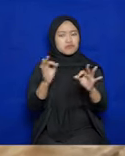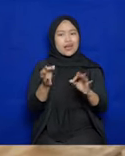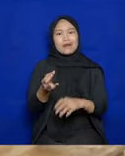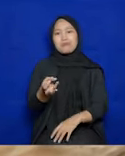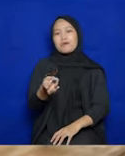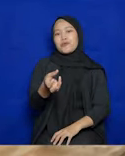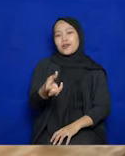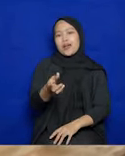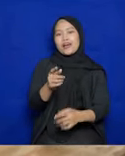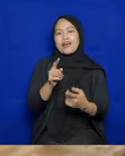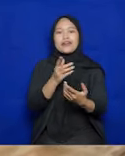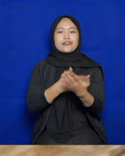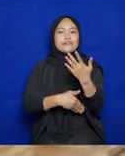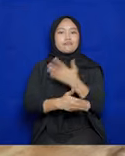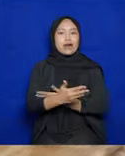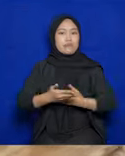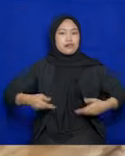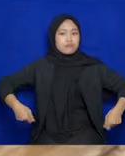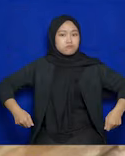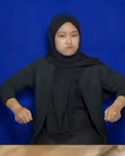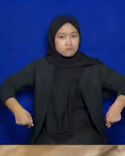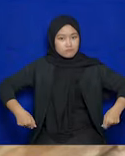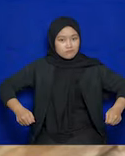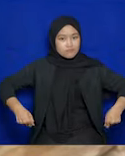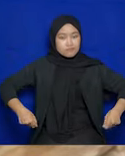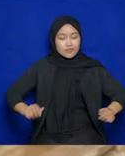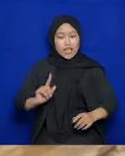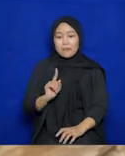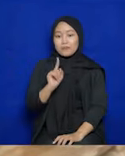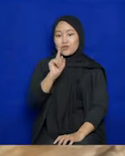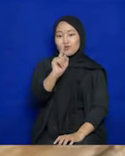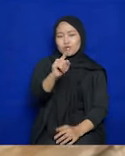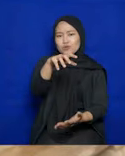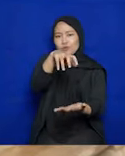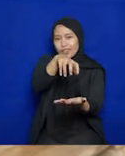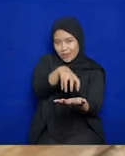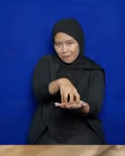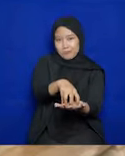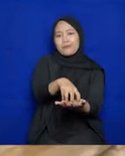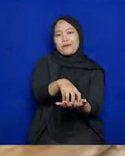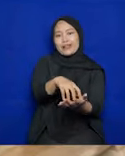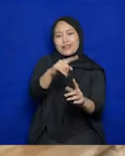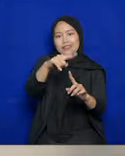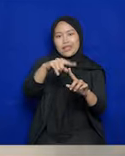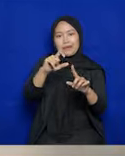akan memudahkan difabel pengguna kursi roda menuju lokasi TPS.